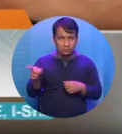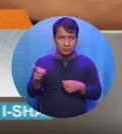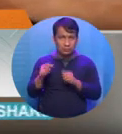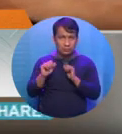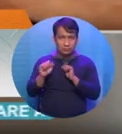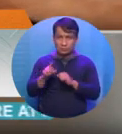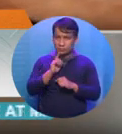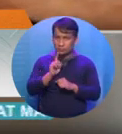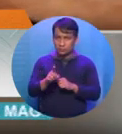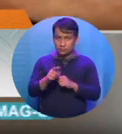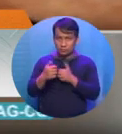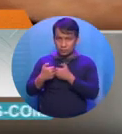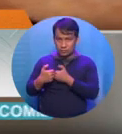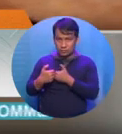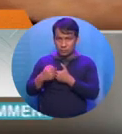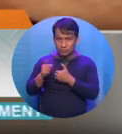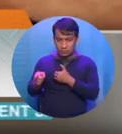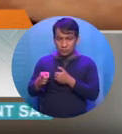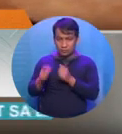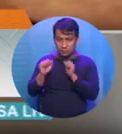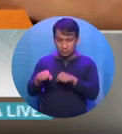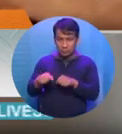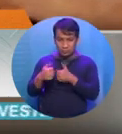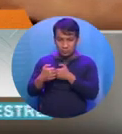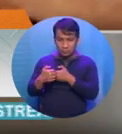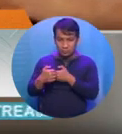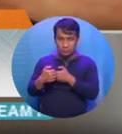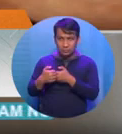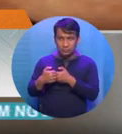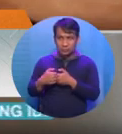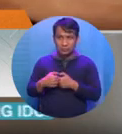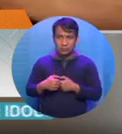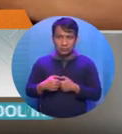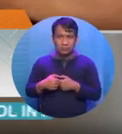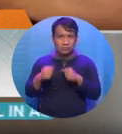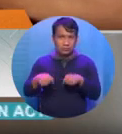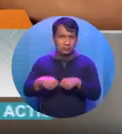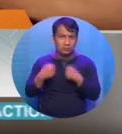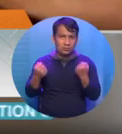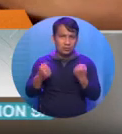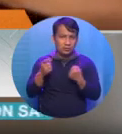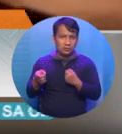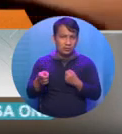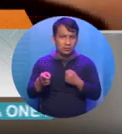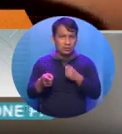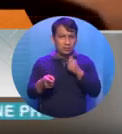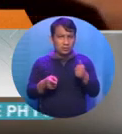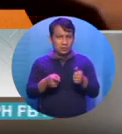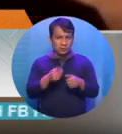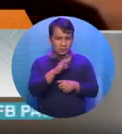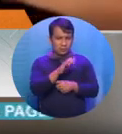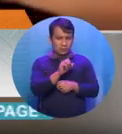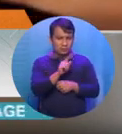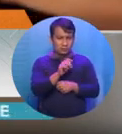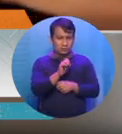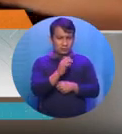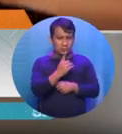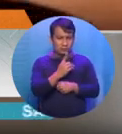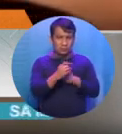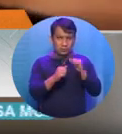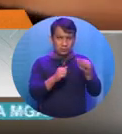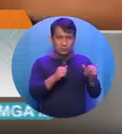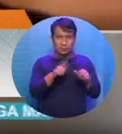ma'am. Tapos meron ka nakita na hindi maganda sa kanya, brinake mo siya. Iba kasi yung binasted, iba yung brinake. Ang pagkakaintindi, tama